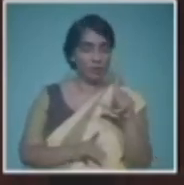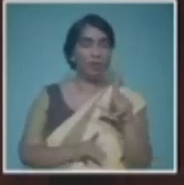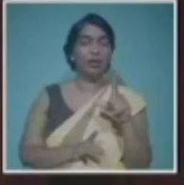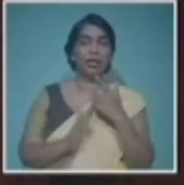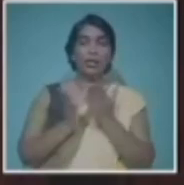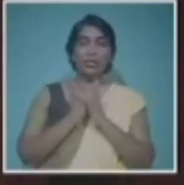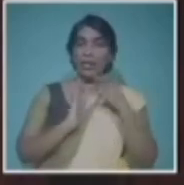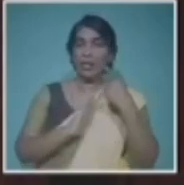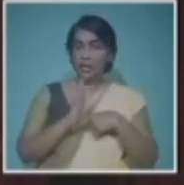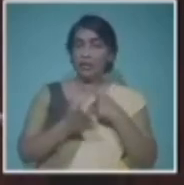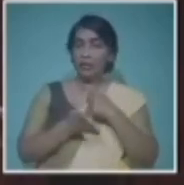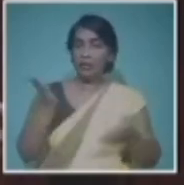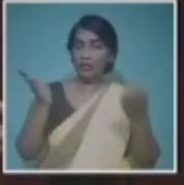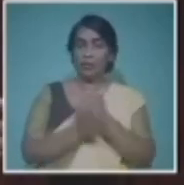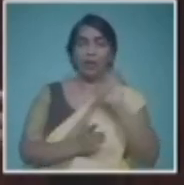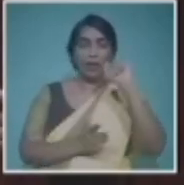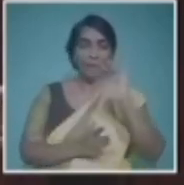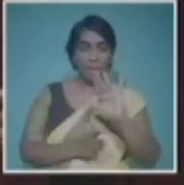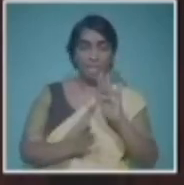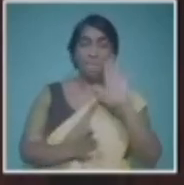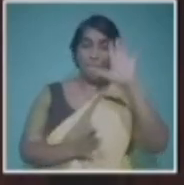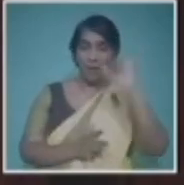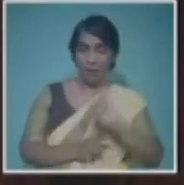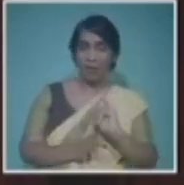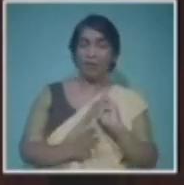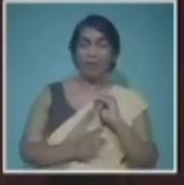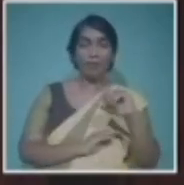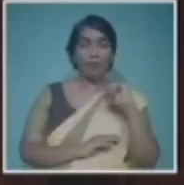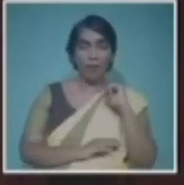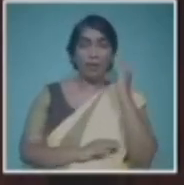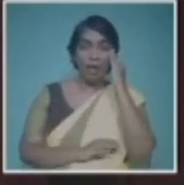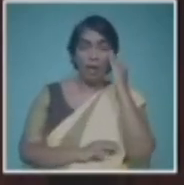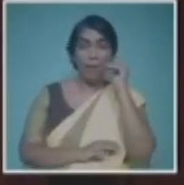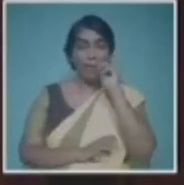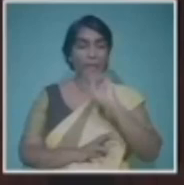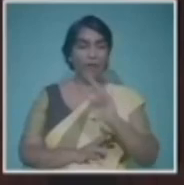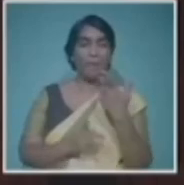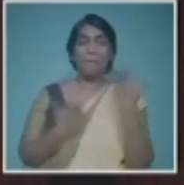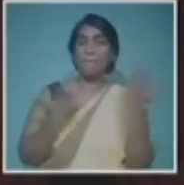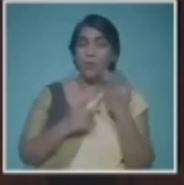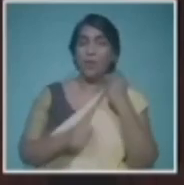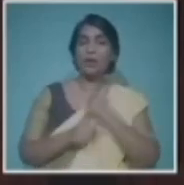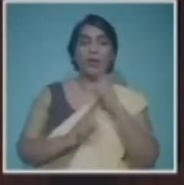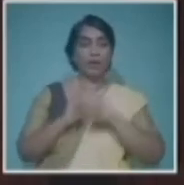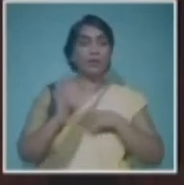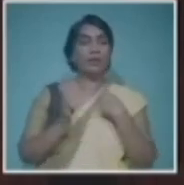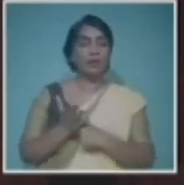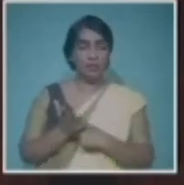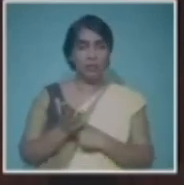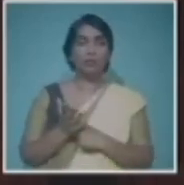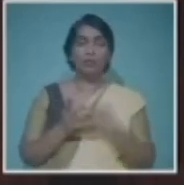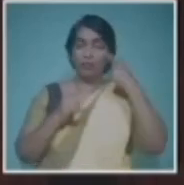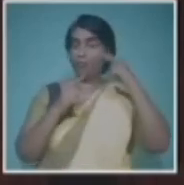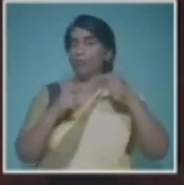ඉන්දලංකා ගිවිසුම එනකොට ඒ හයෙන් පහක බලයක් තිබෙච්ච මහා දැවැන් තාණ්ඩුව ගාණියේ පිරිමේ කරන්න බැරි විතරක් වෙච්ච ආණ්ඩුවේ ජයජාදන මැතිතුමාට